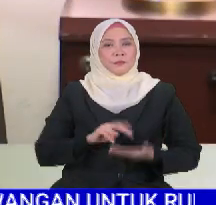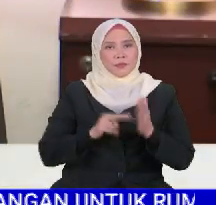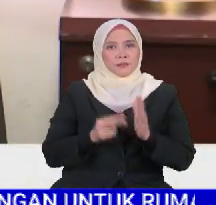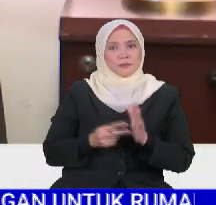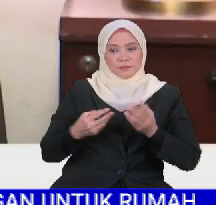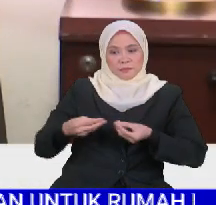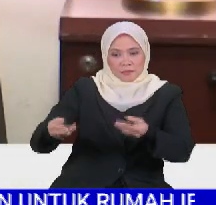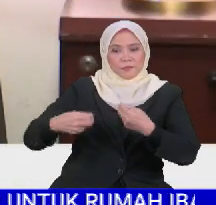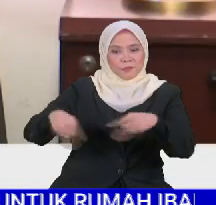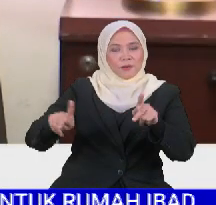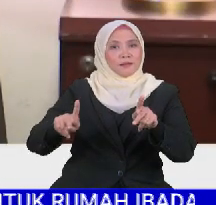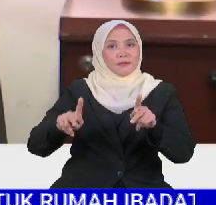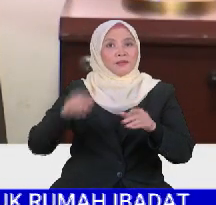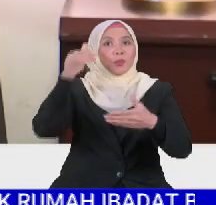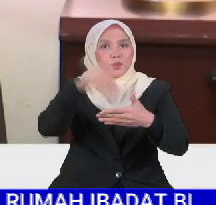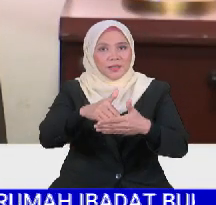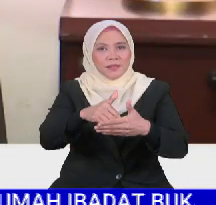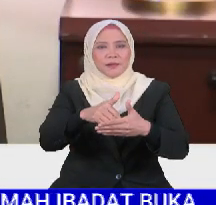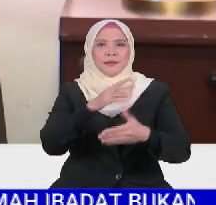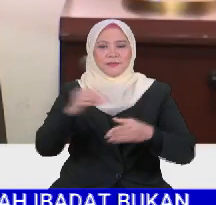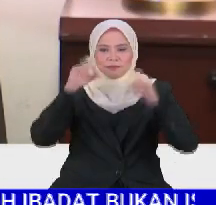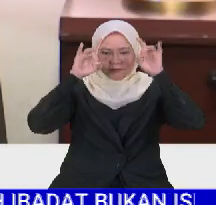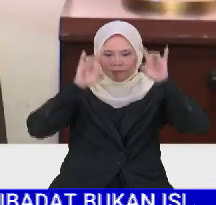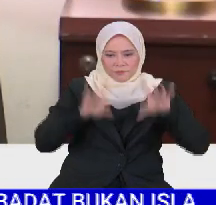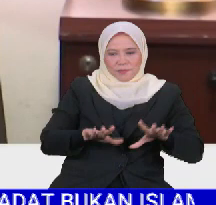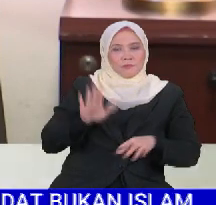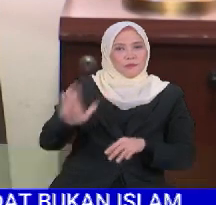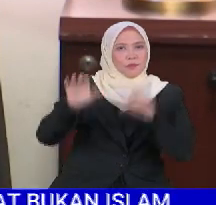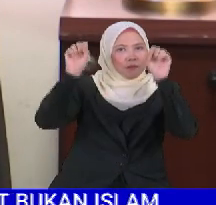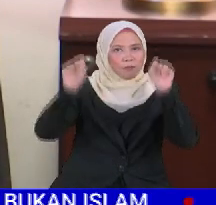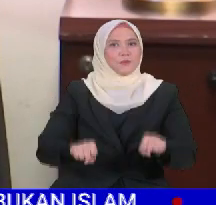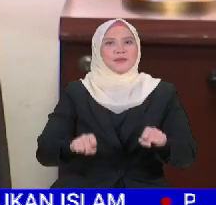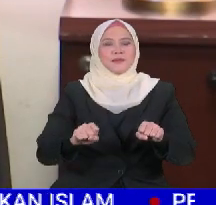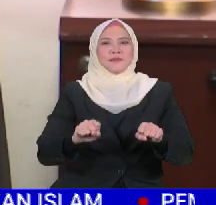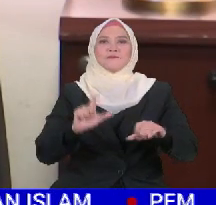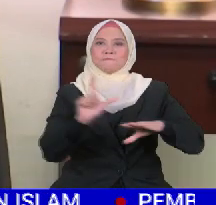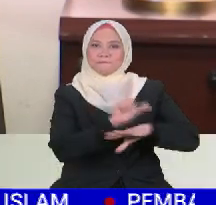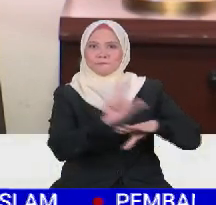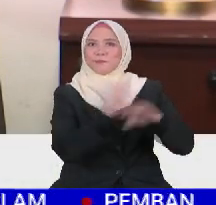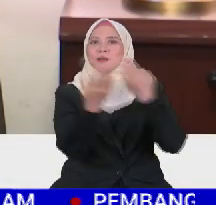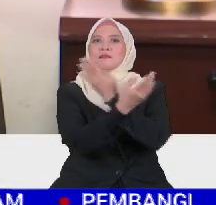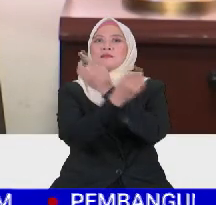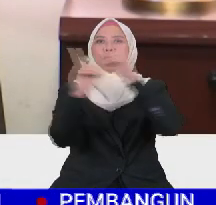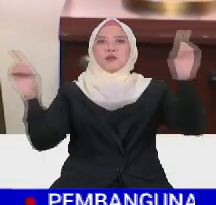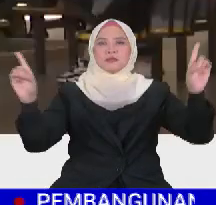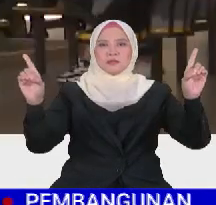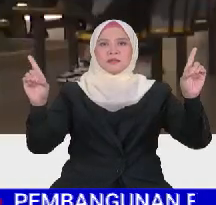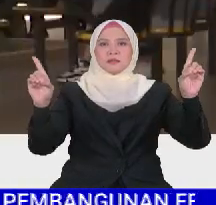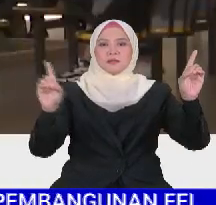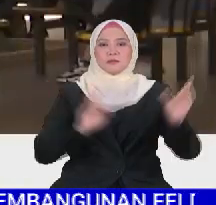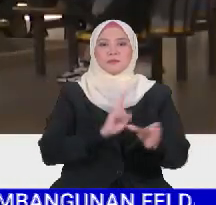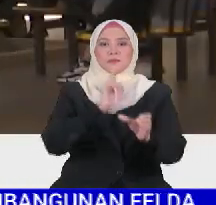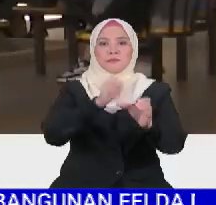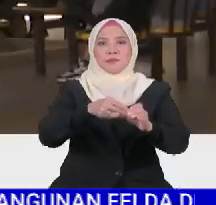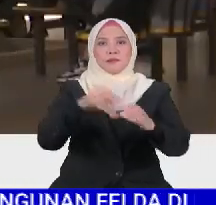tetapi kita tidak beri peluang mereka untuk menguji kemampuan mereka mempraktikkan demokrasi melalui penyertaan